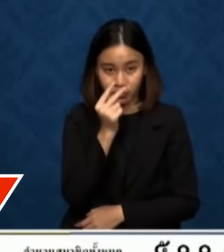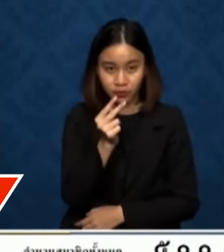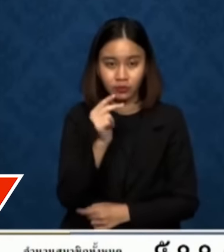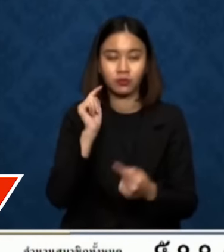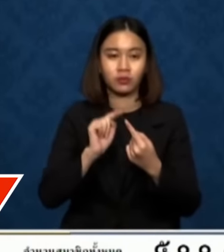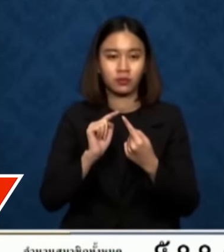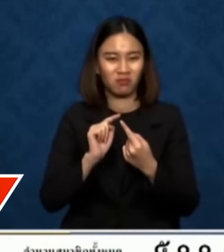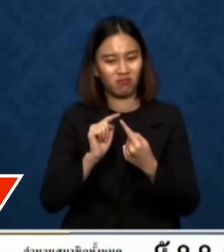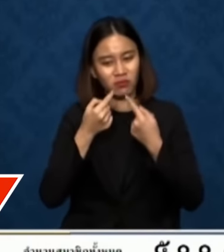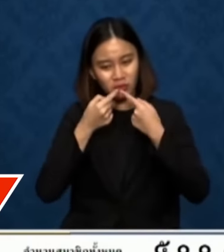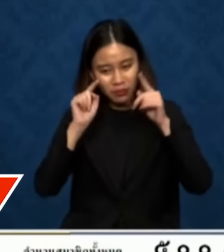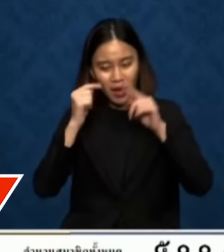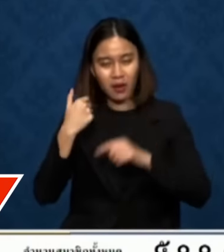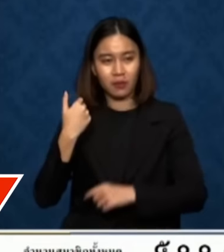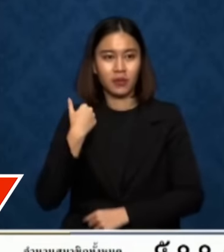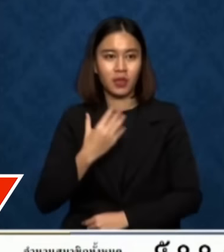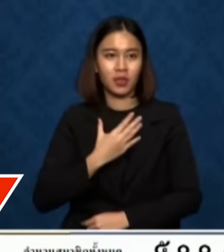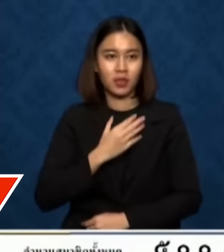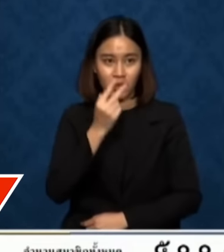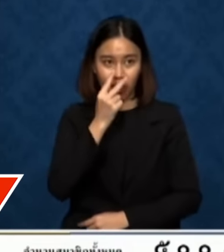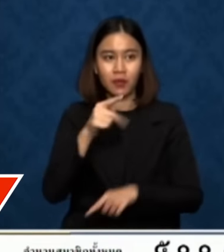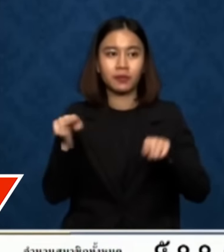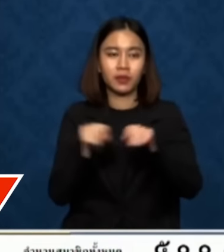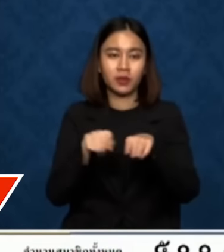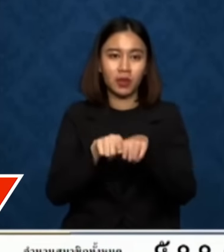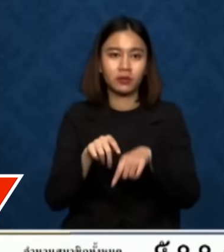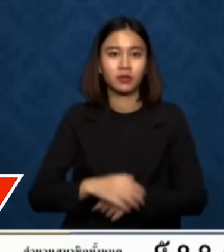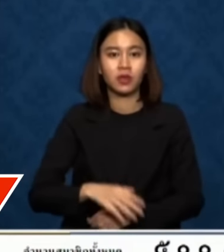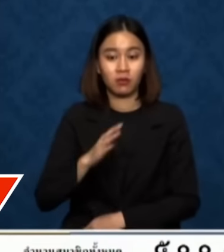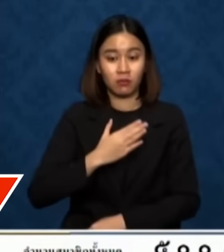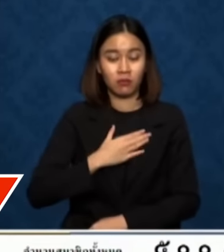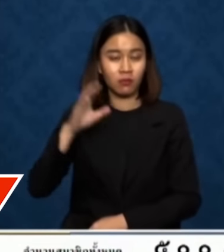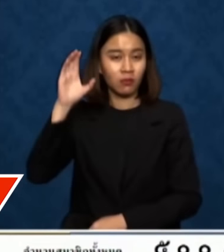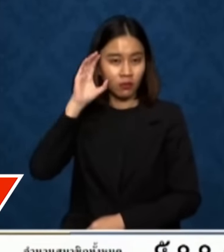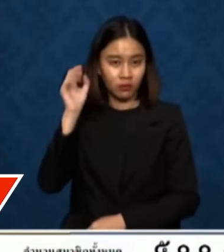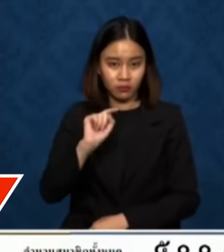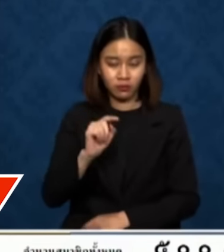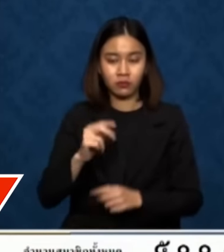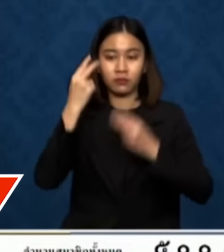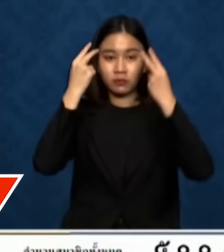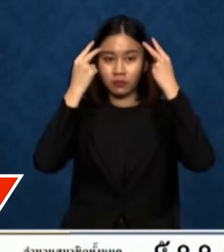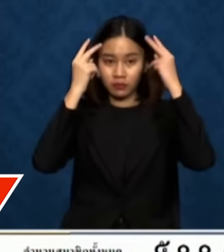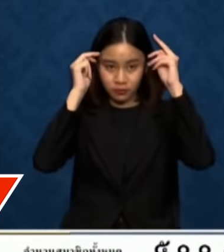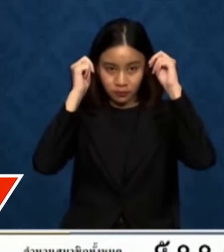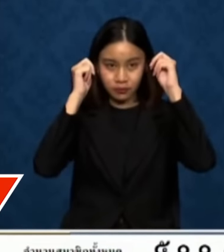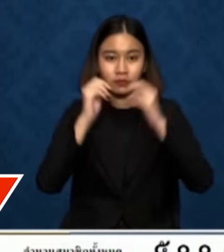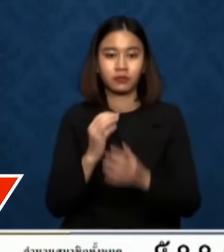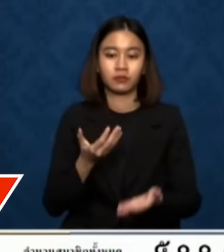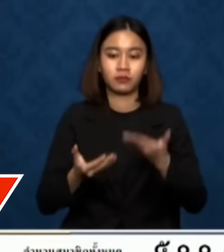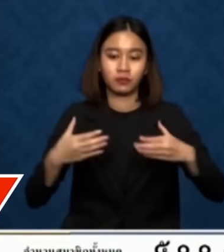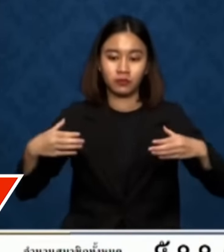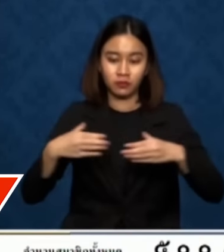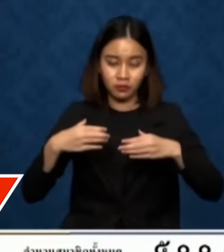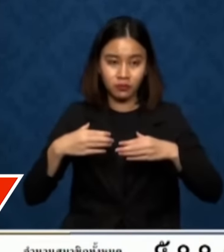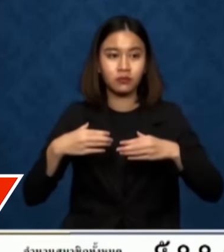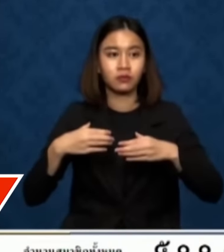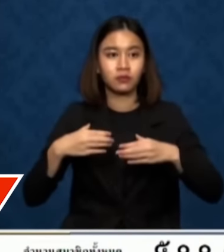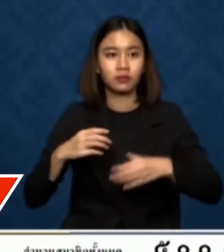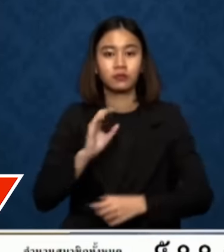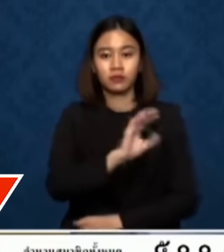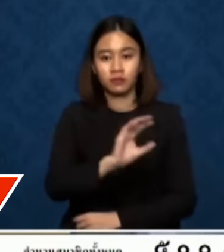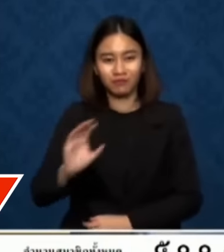ความไม่ปกติดิฉันยังเห็นเลยค่ะเพราะฉะนั้นดิฉันเชื่อว่าท่านนายกรัฐมนตรีเองหรือทีมโซเชียลมีเดียของท่าน